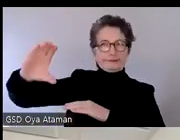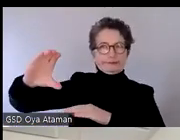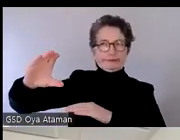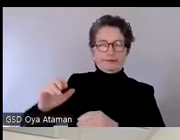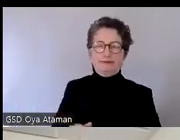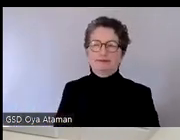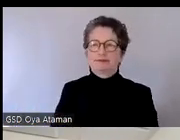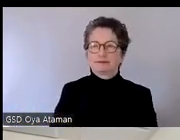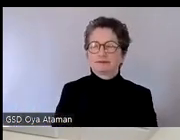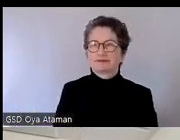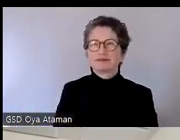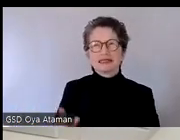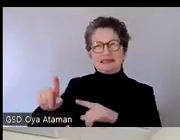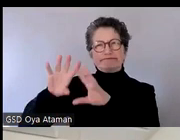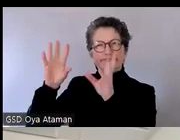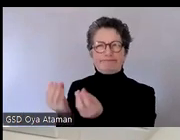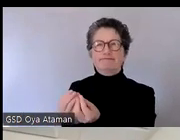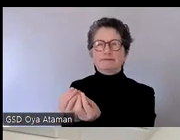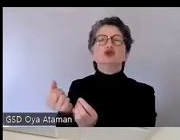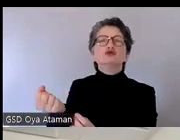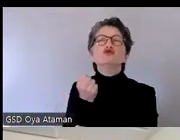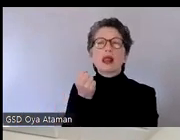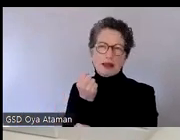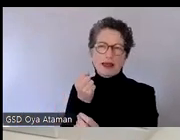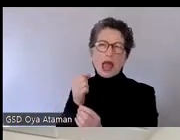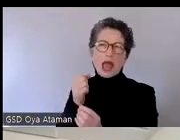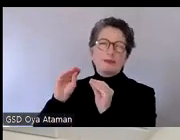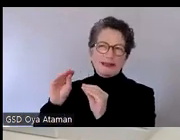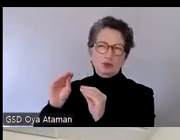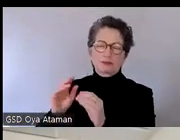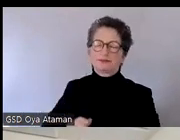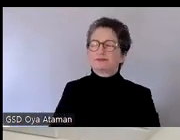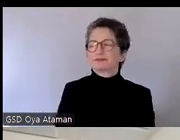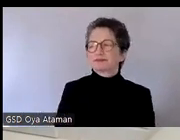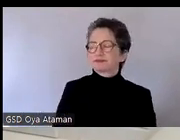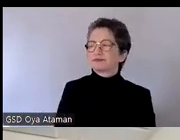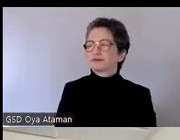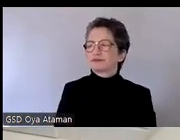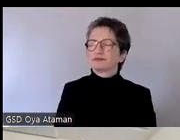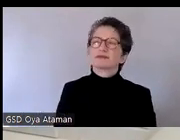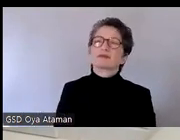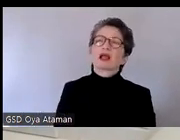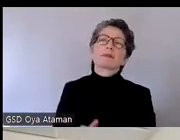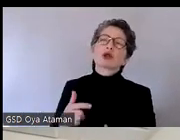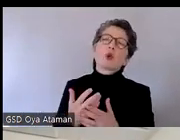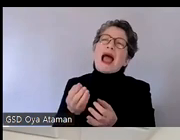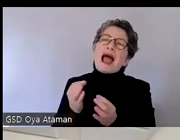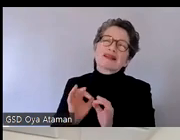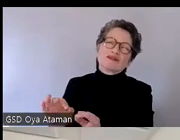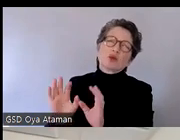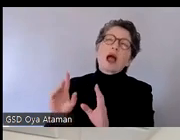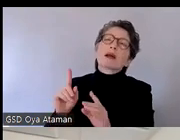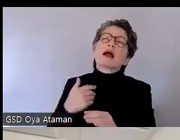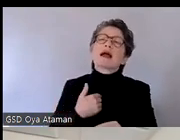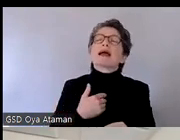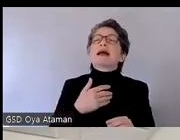gehört zu dem Block Ausbildung. Aber das ist nur Einführung. Aber wie gesagt, also Accessible EU bietet